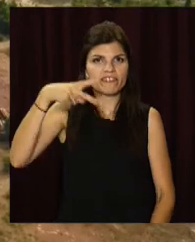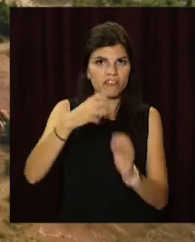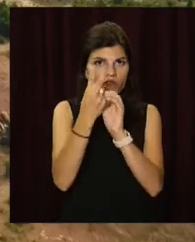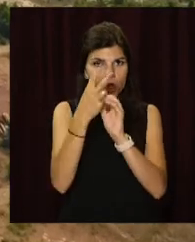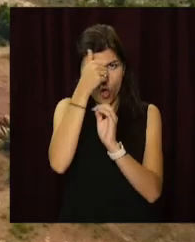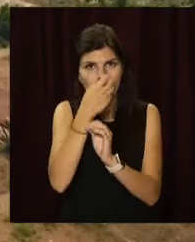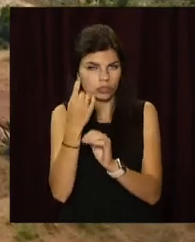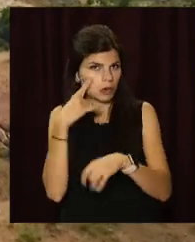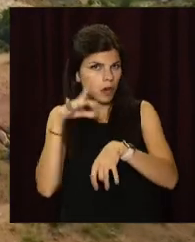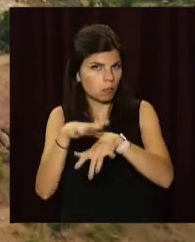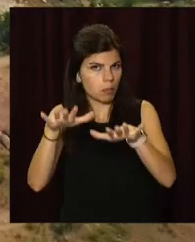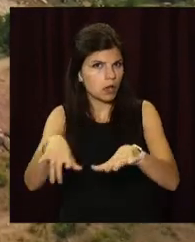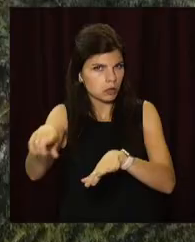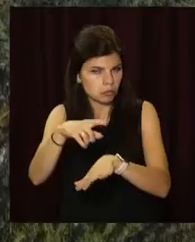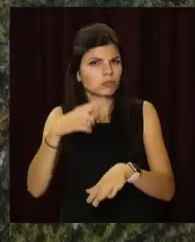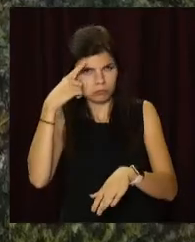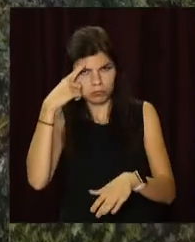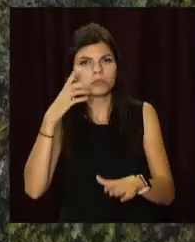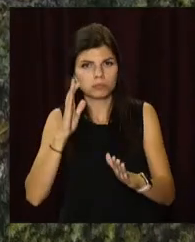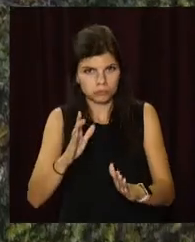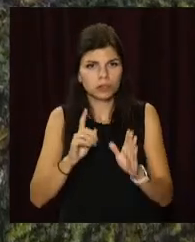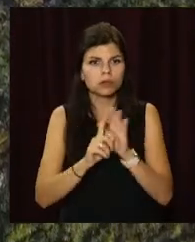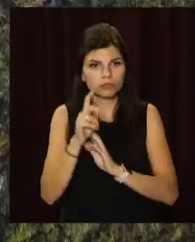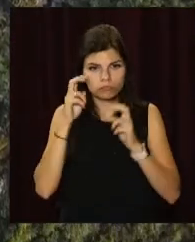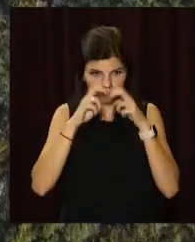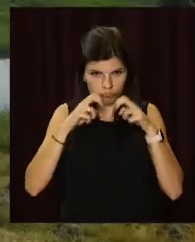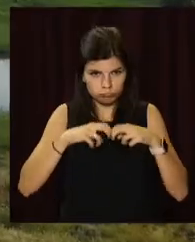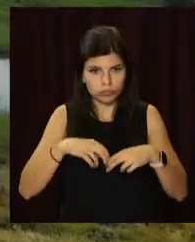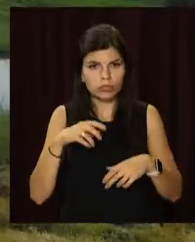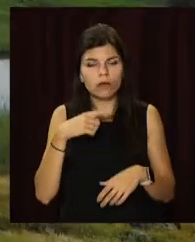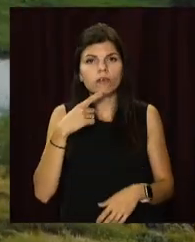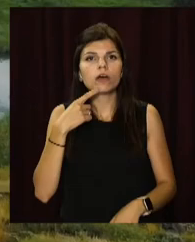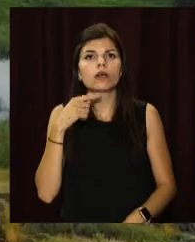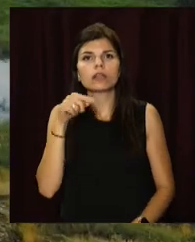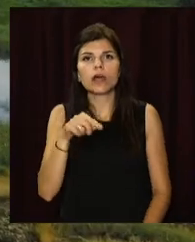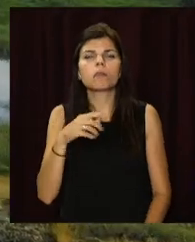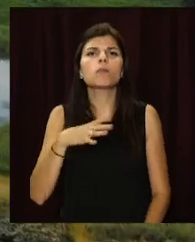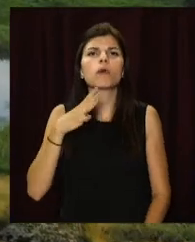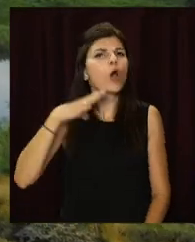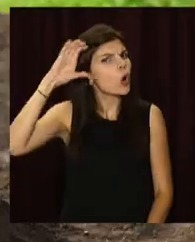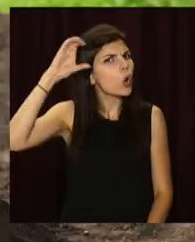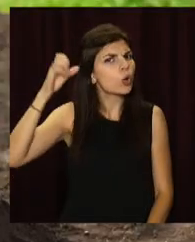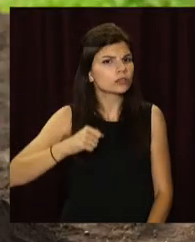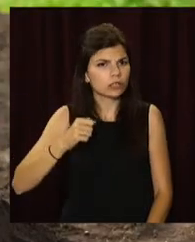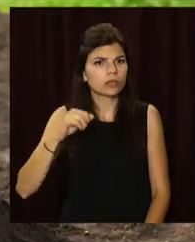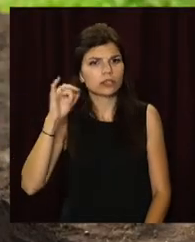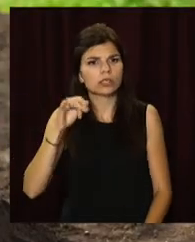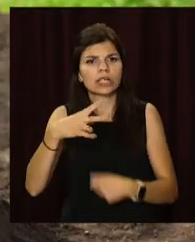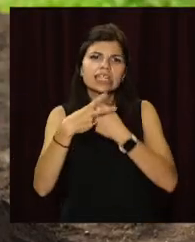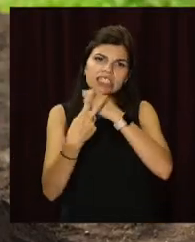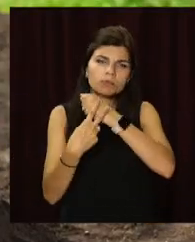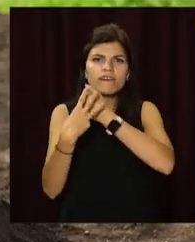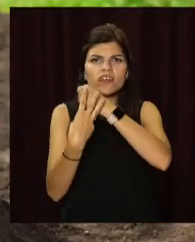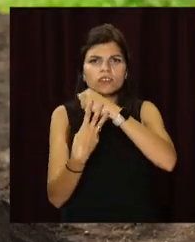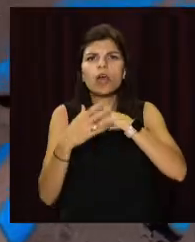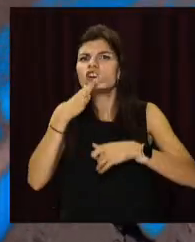2012 році і почали перевіряти свідчення місцевого краєзнавця про існування на околиці рештків козацького зимівника